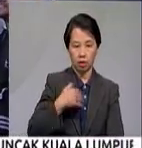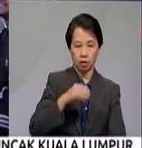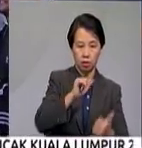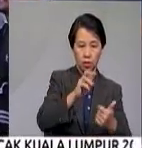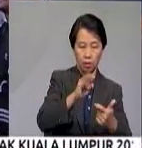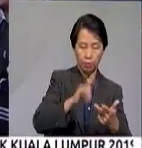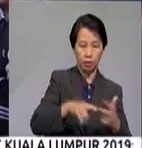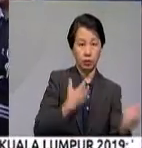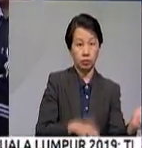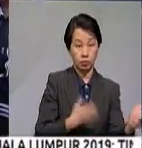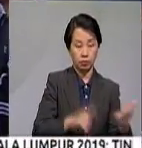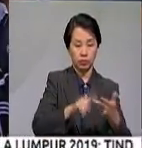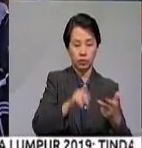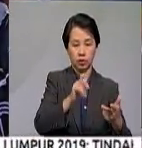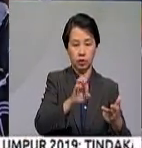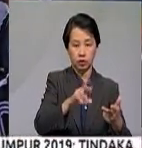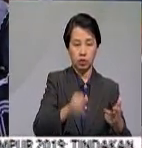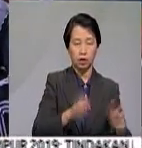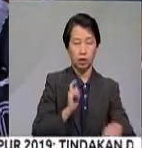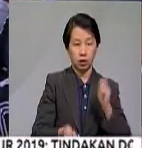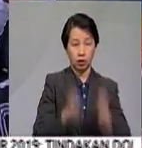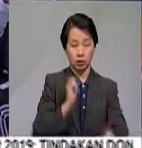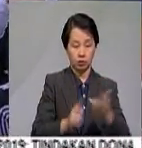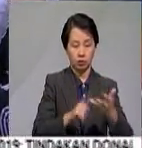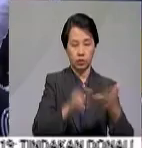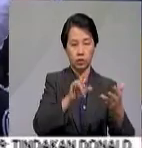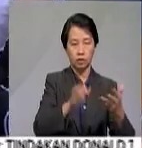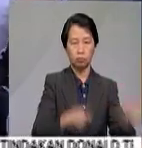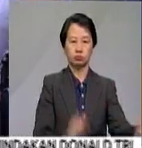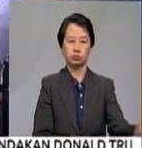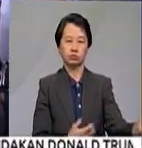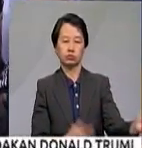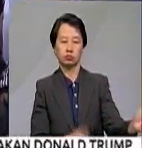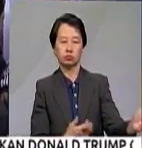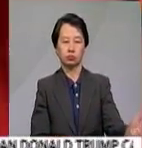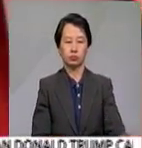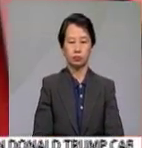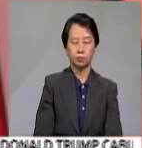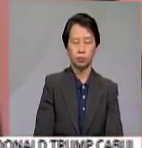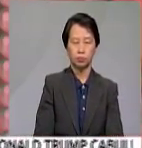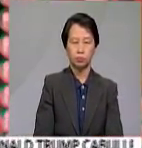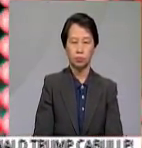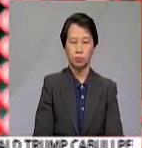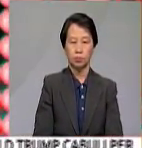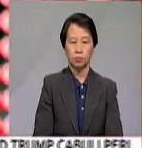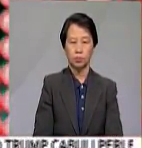Amal gitaris, Kira Zali drum dan Nazrin gitar.